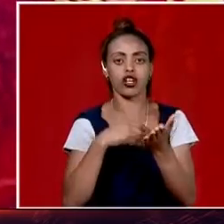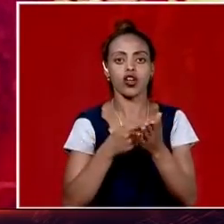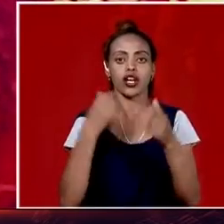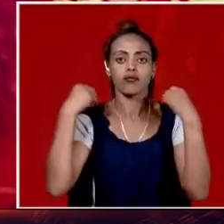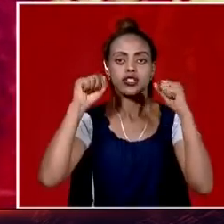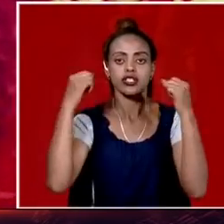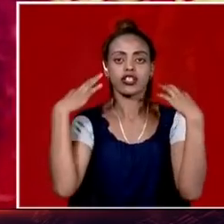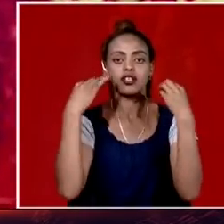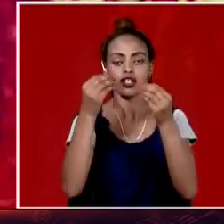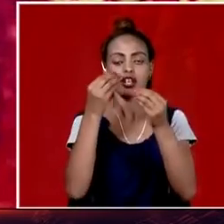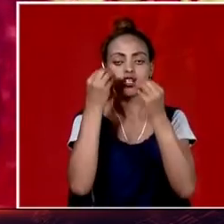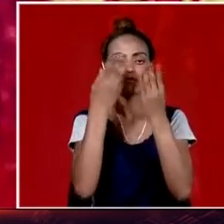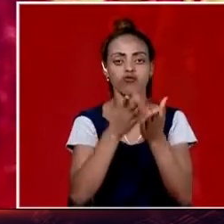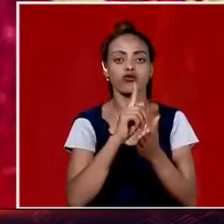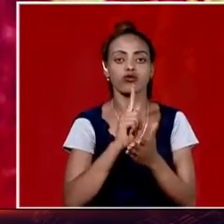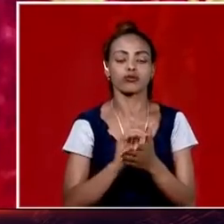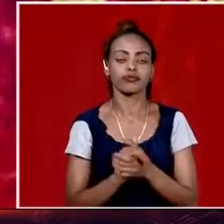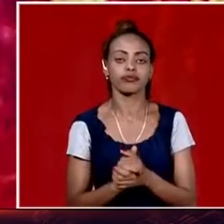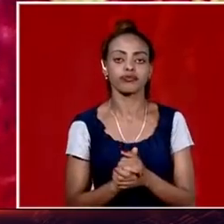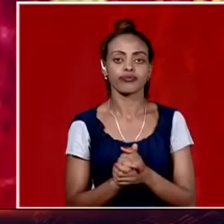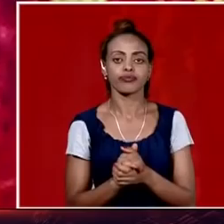تعنا استرخب حبريتا كم زمال أختون